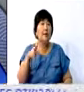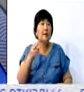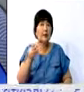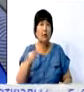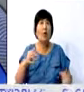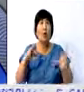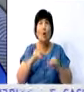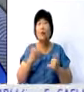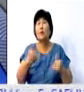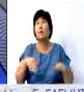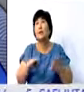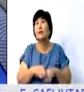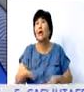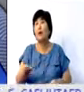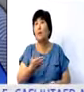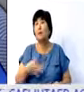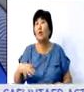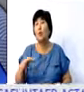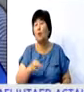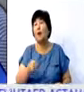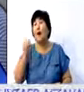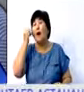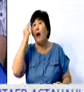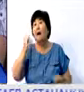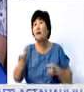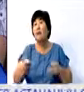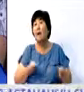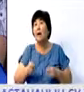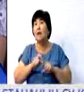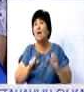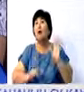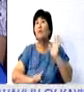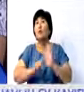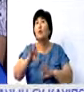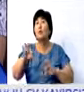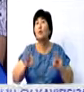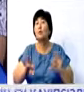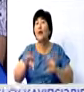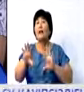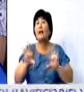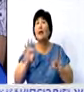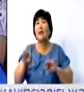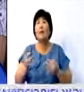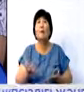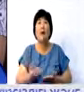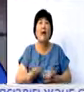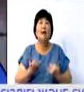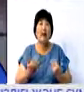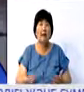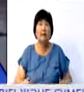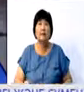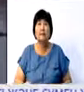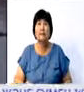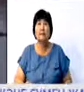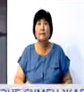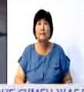құрайды. Сонымен бірге біздің облыс ақылды басқару бағыты бойынша пилоттық жобаға таңдалып алынған. Нұрбебі Елубайқызы, Шыңғыс